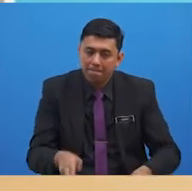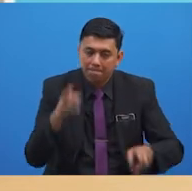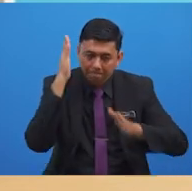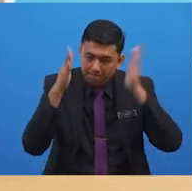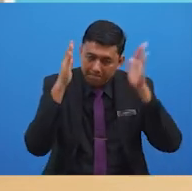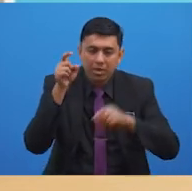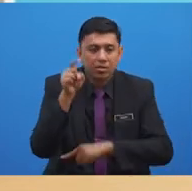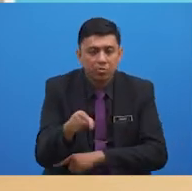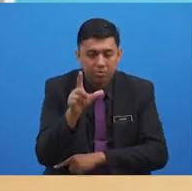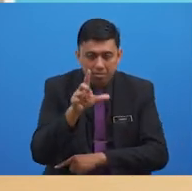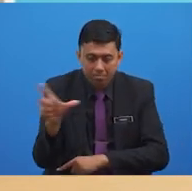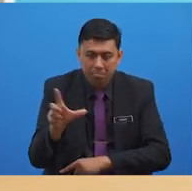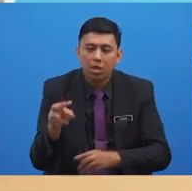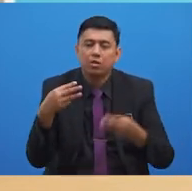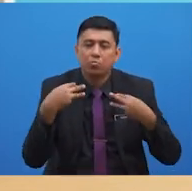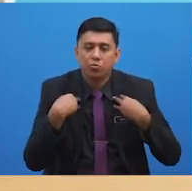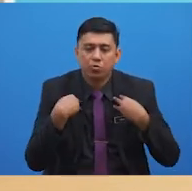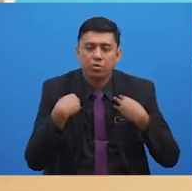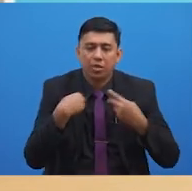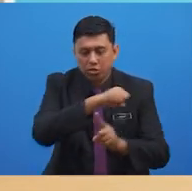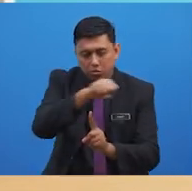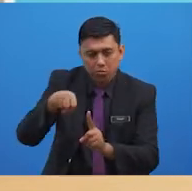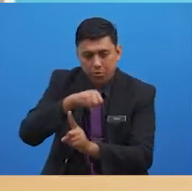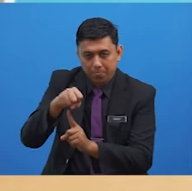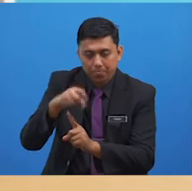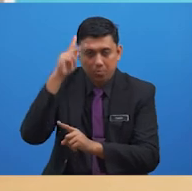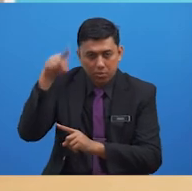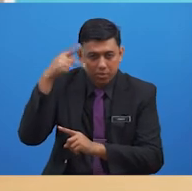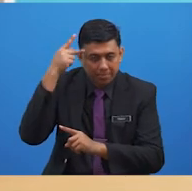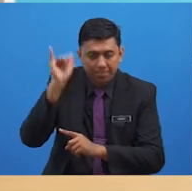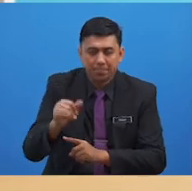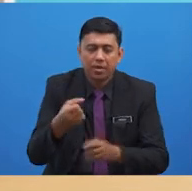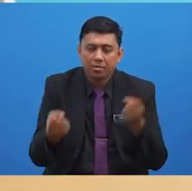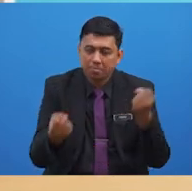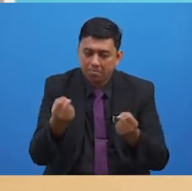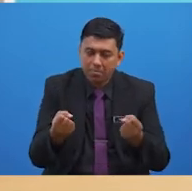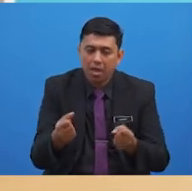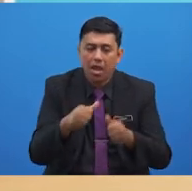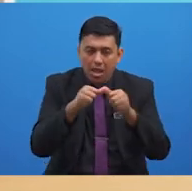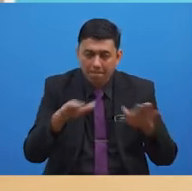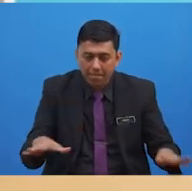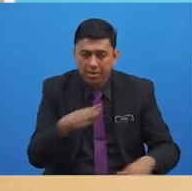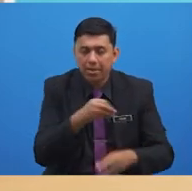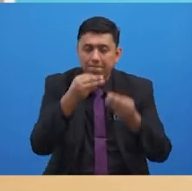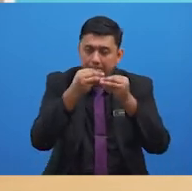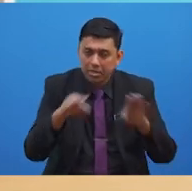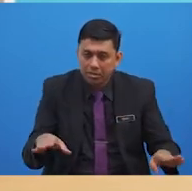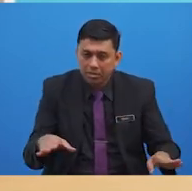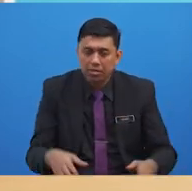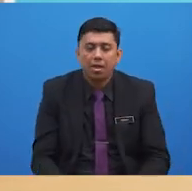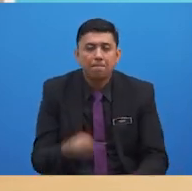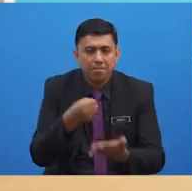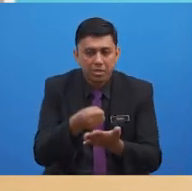Malaysia haruslah mewujudkan suasana politik yang stabil, aman dan makmur bagi